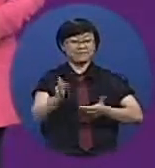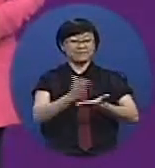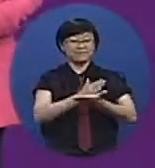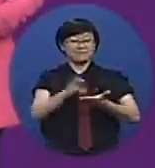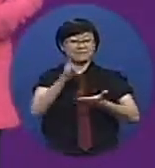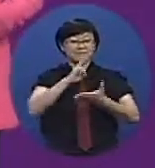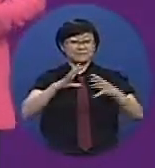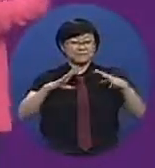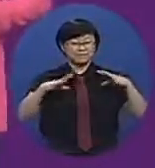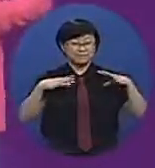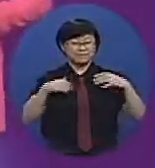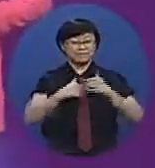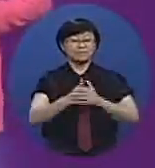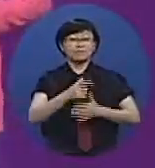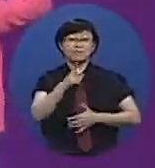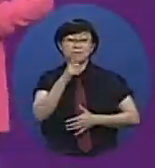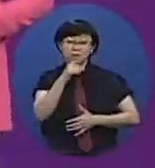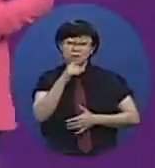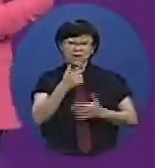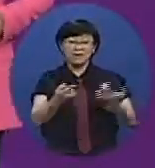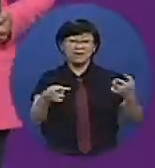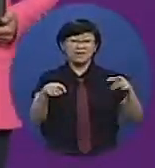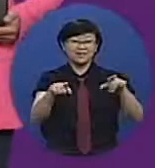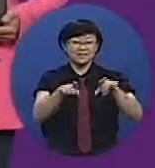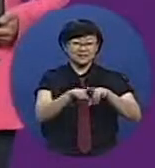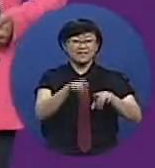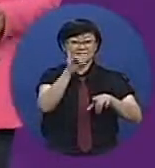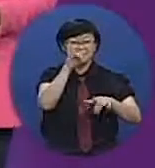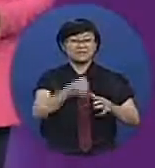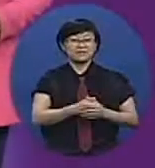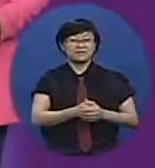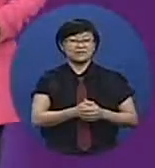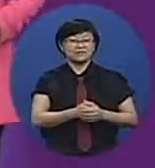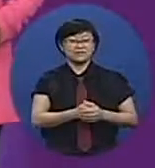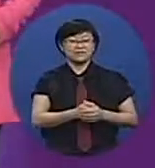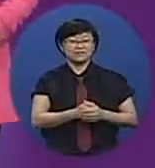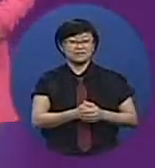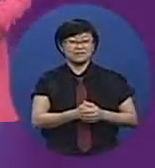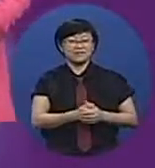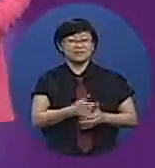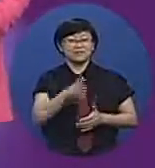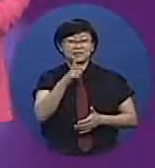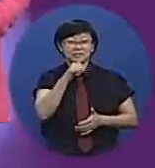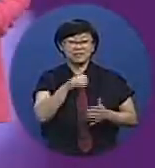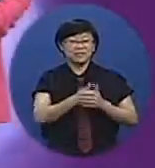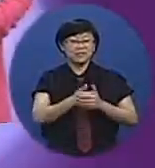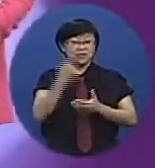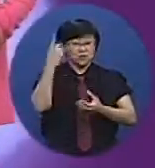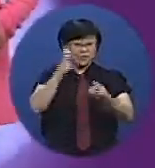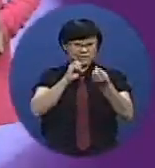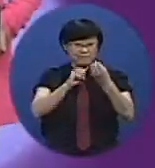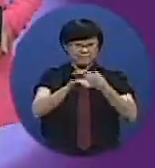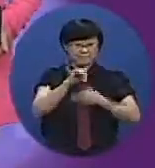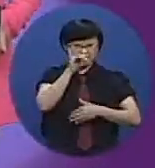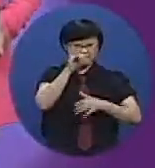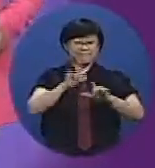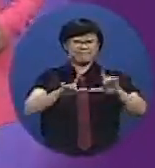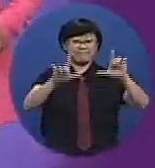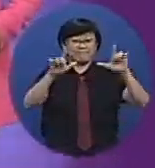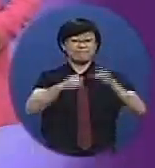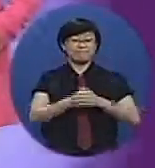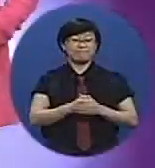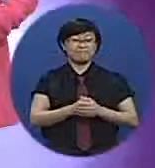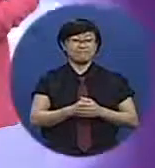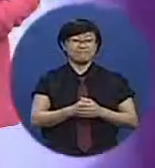나눔 노래자랑 월요일 함께 진행하고 있습니다. 자, 월요일은 퀴즈가 있는